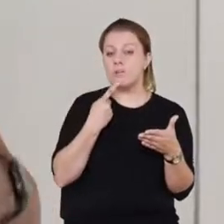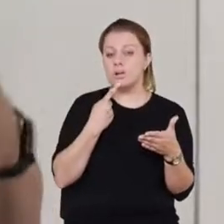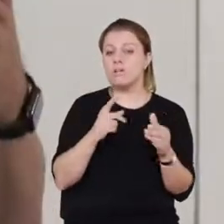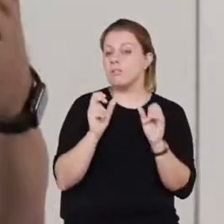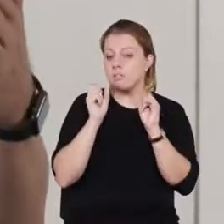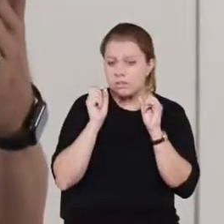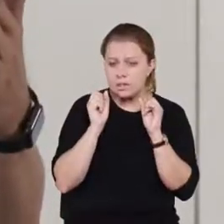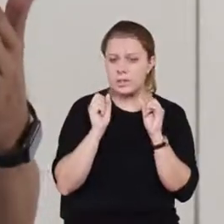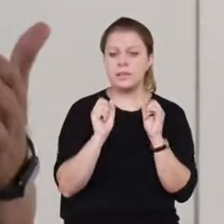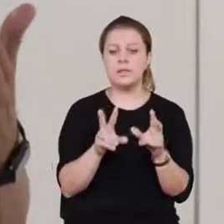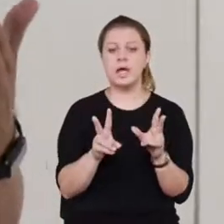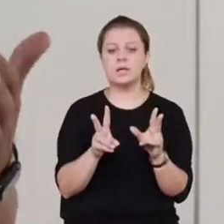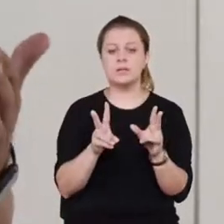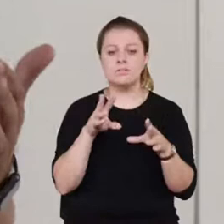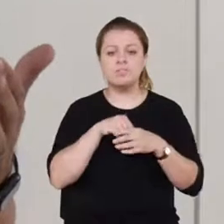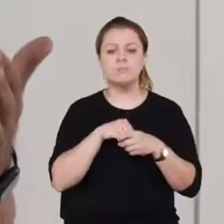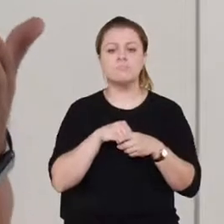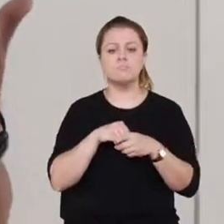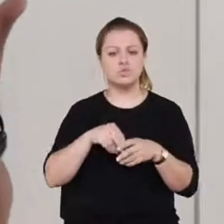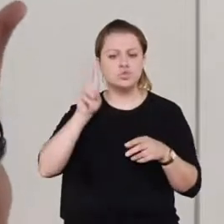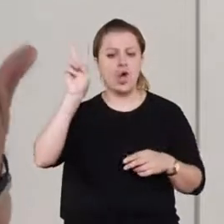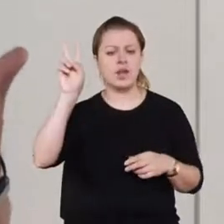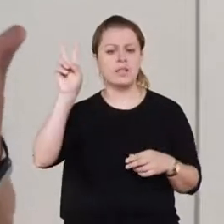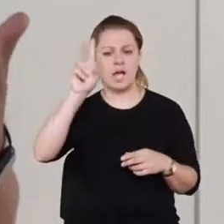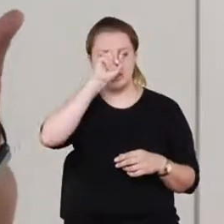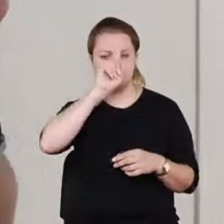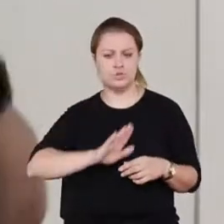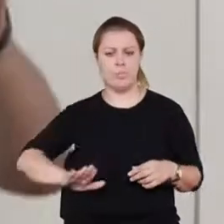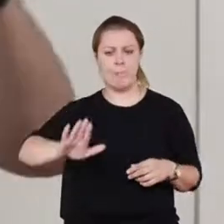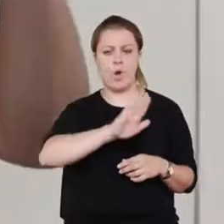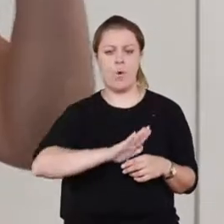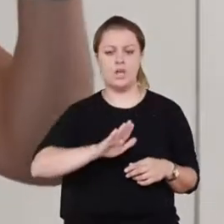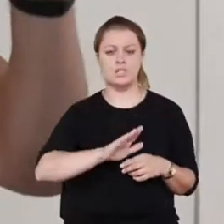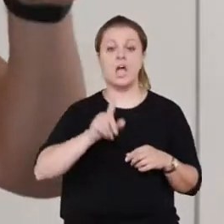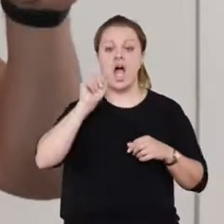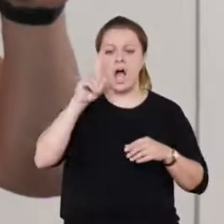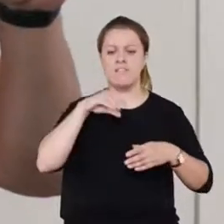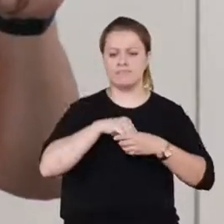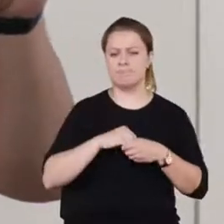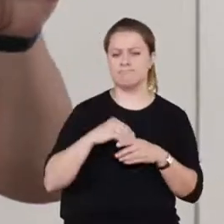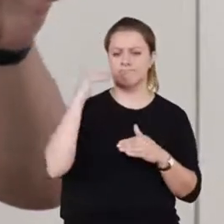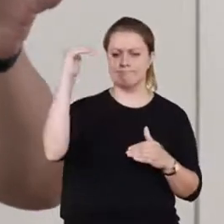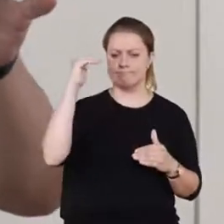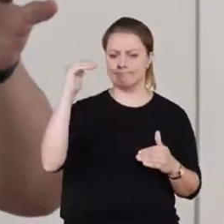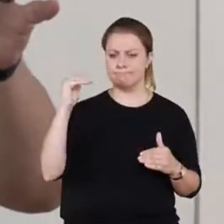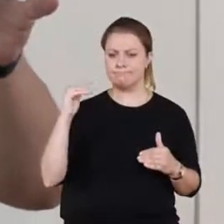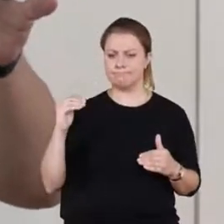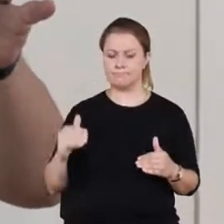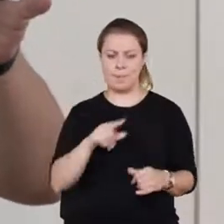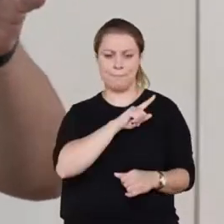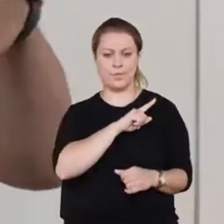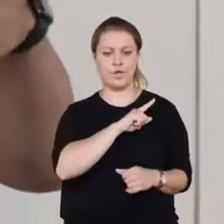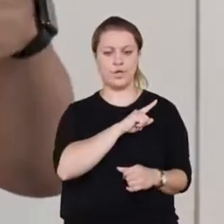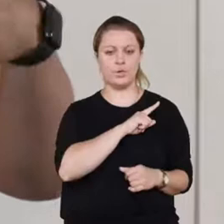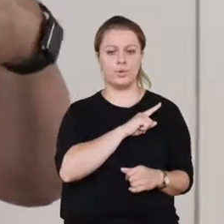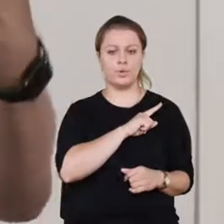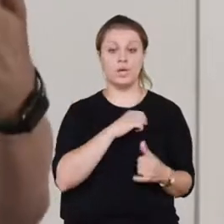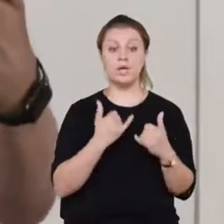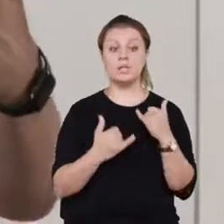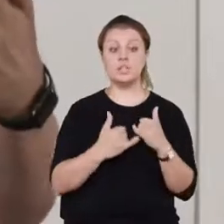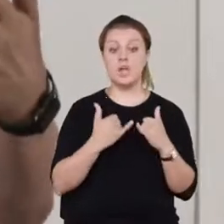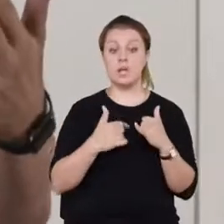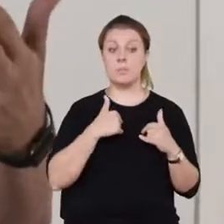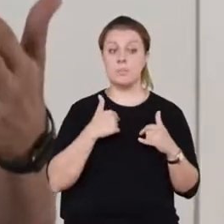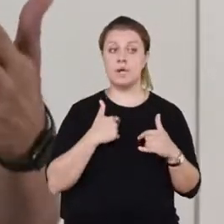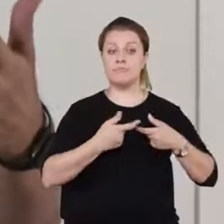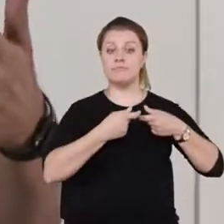oczywiście solidaryzm społeczny, ale z zachowaniem hierarchii, prawda? Zachowaniem hierarchii. Jeżeli jesteśmy